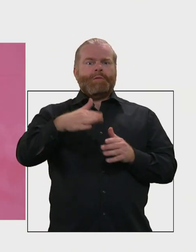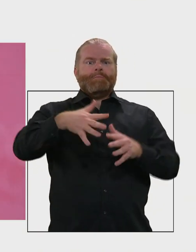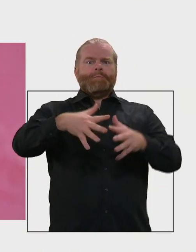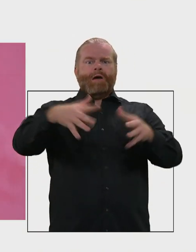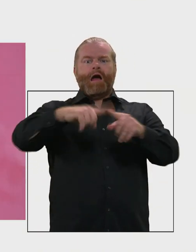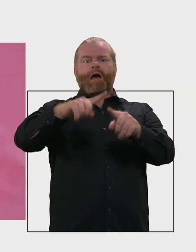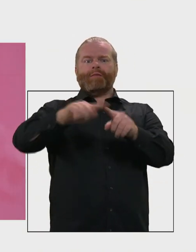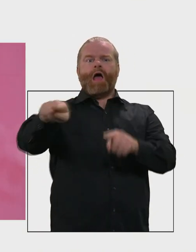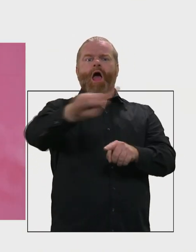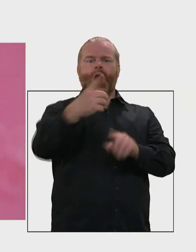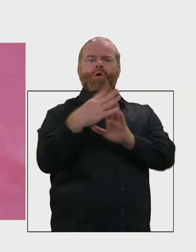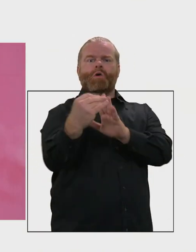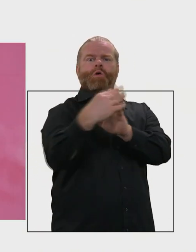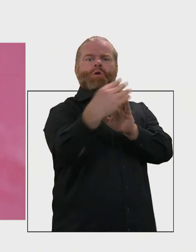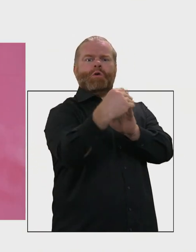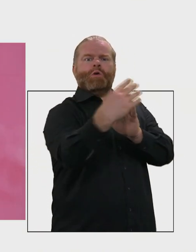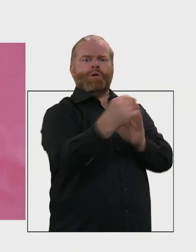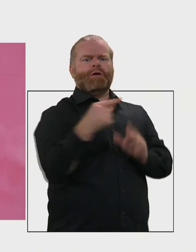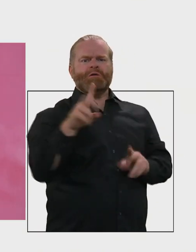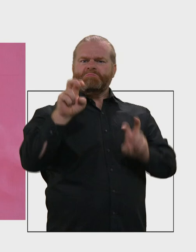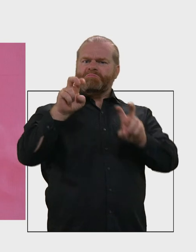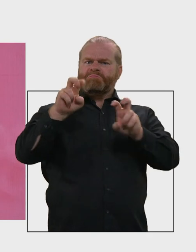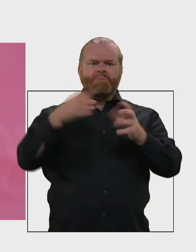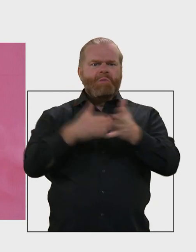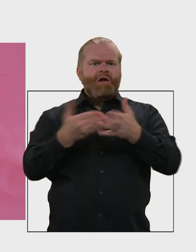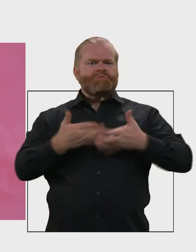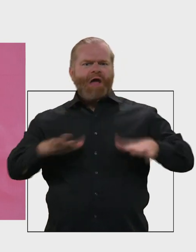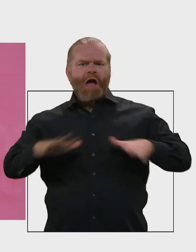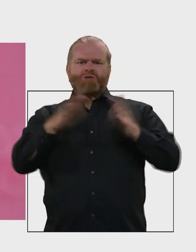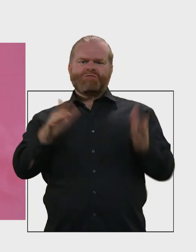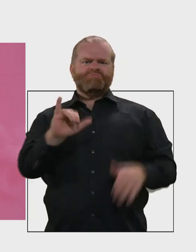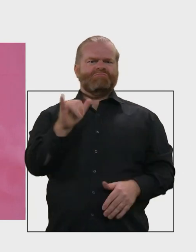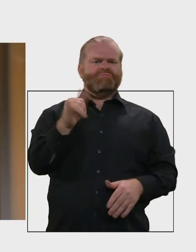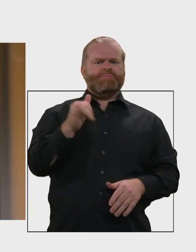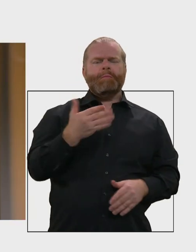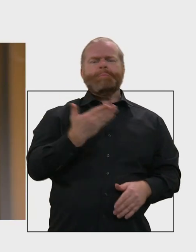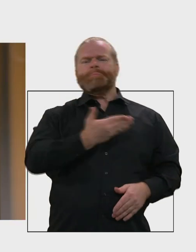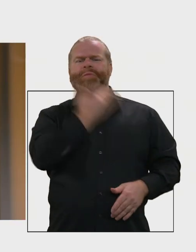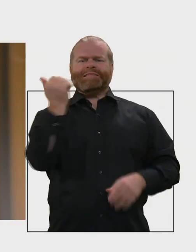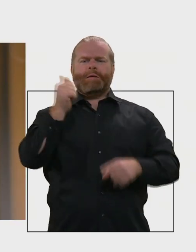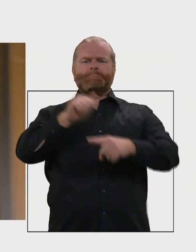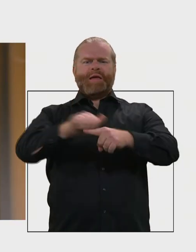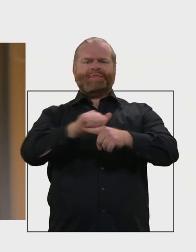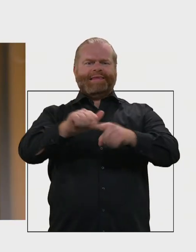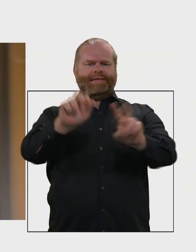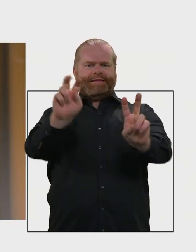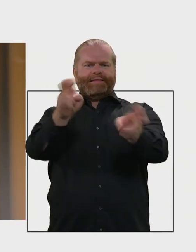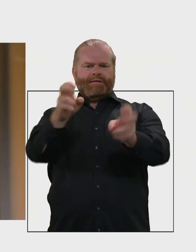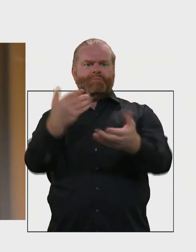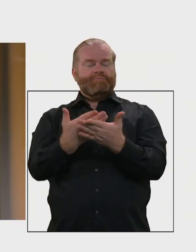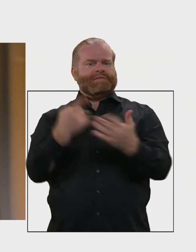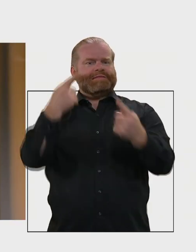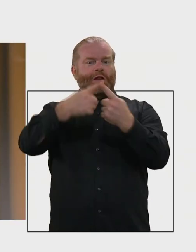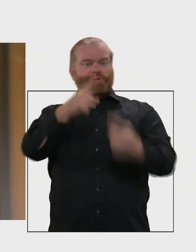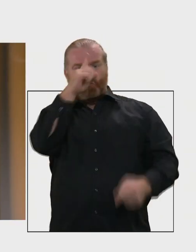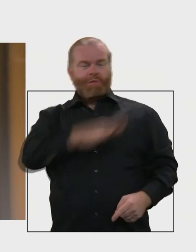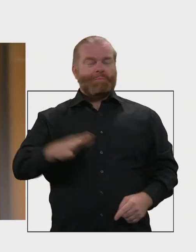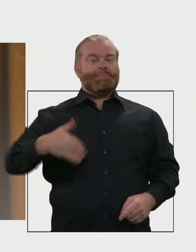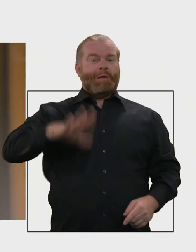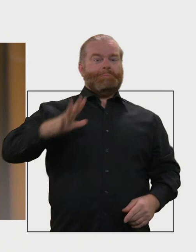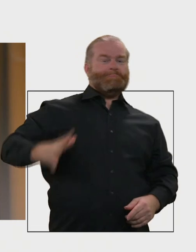Ja, ja. Und darauf freue ich mich einfach. Okay, vielen Dank. Wir haben Fragen an